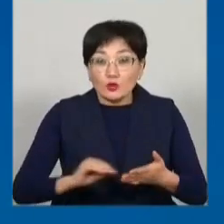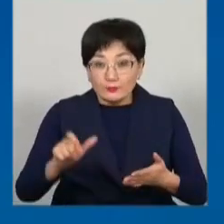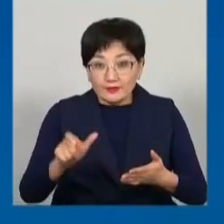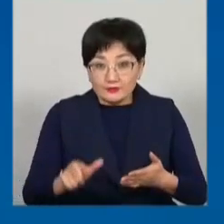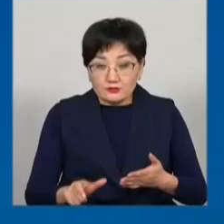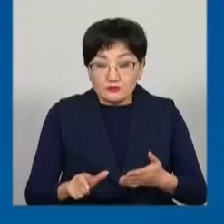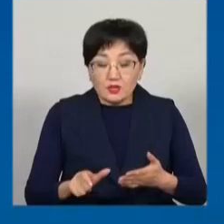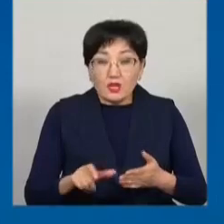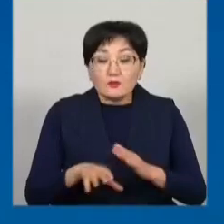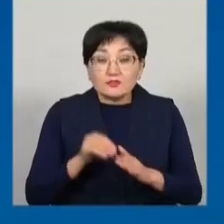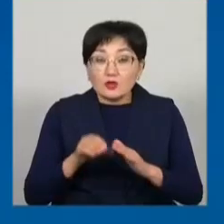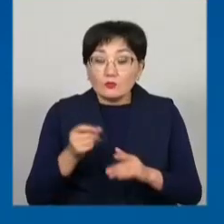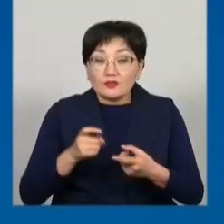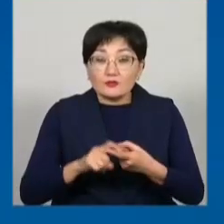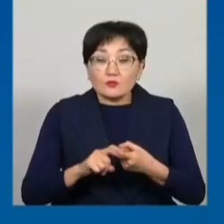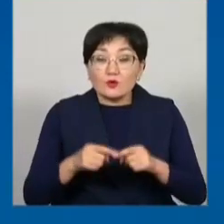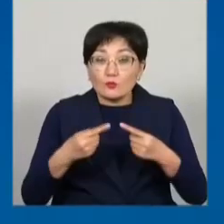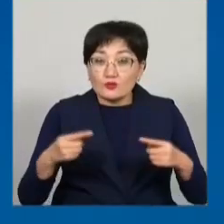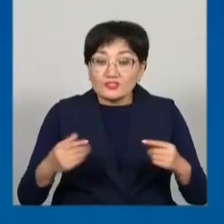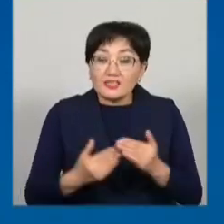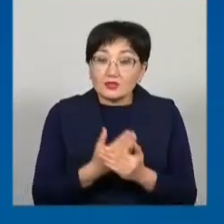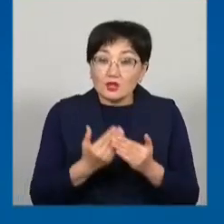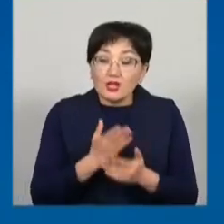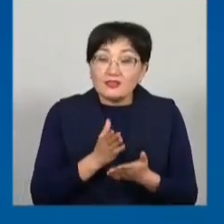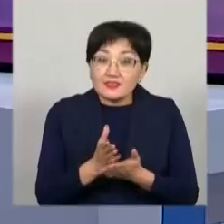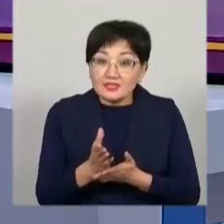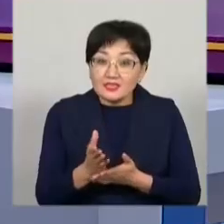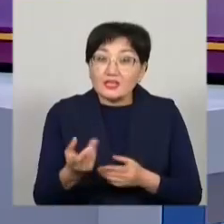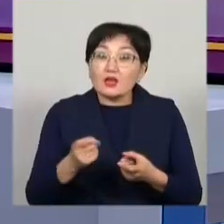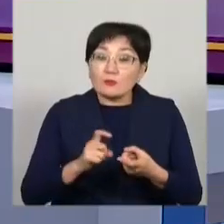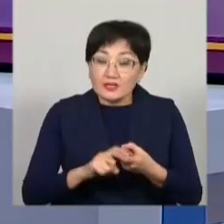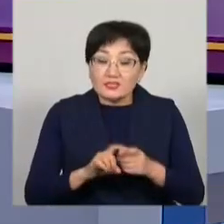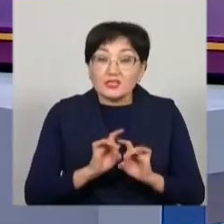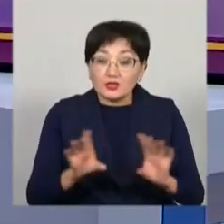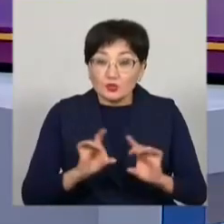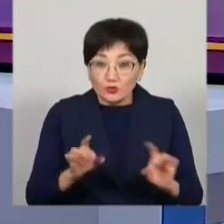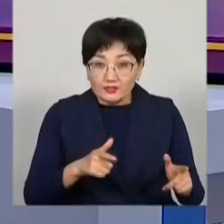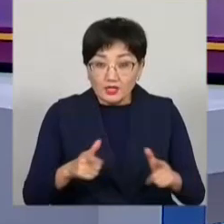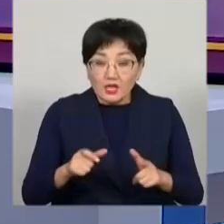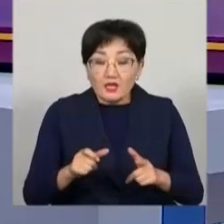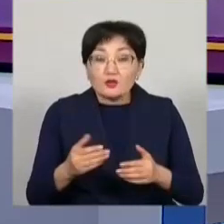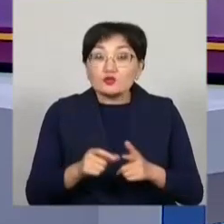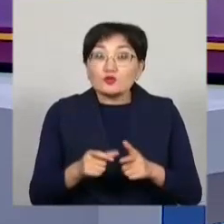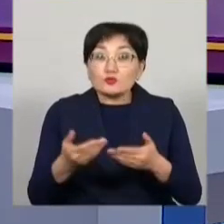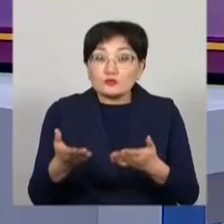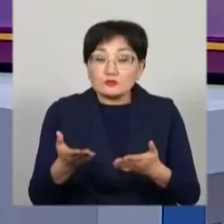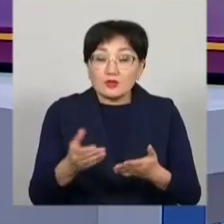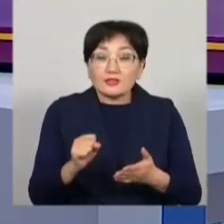Тойбек сайлауға байланысты өзге де ақпаратты тікелей эфирде айтуға дайын. Асылбек, сөз өзіңде.